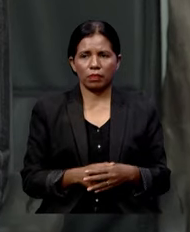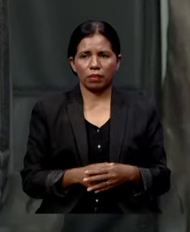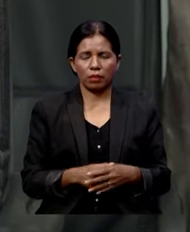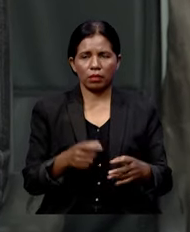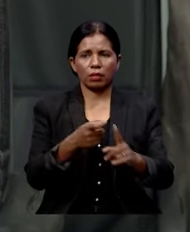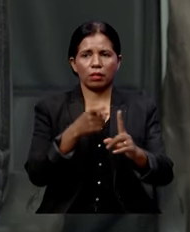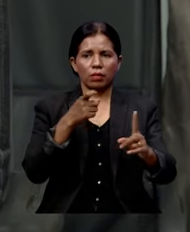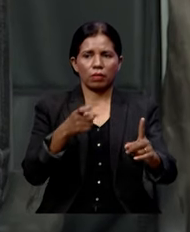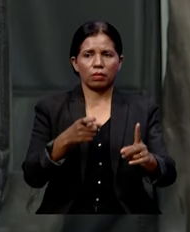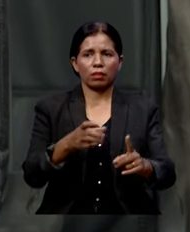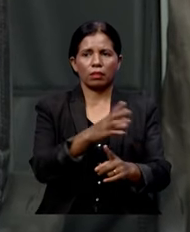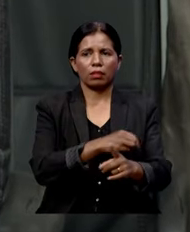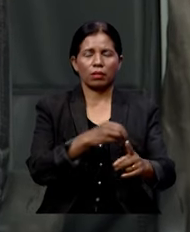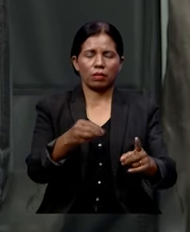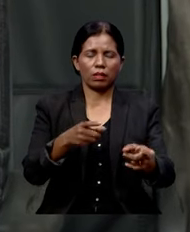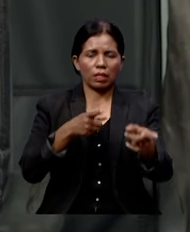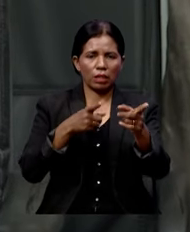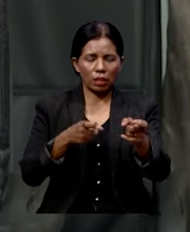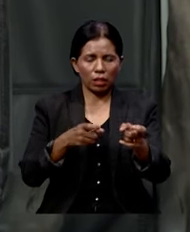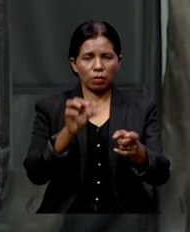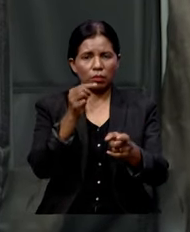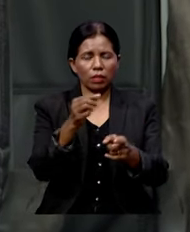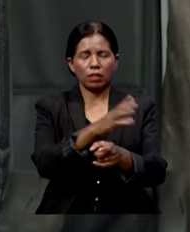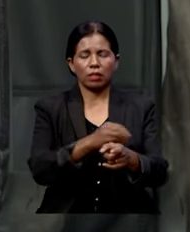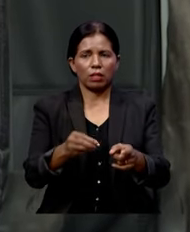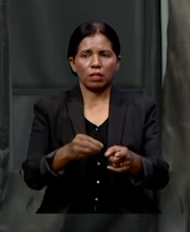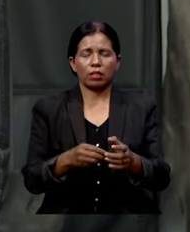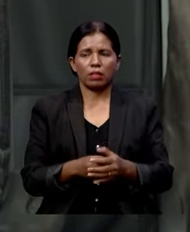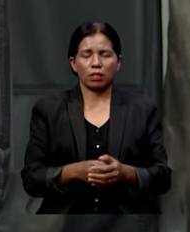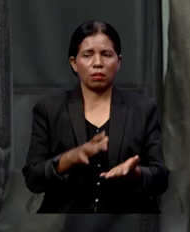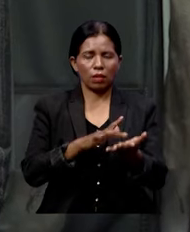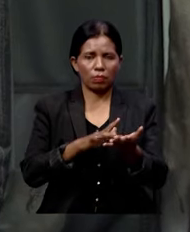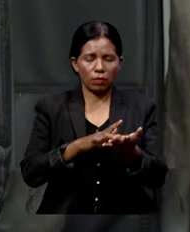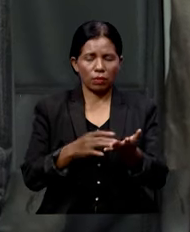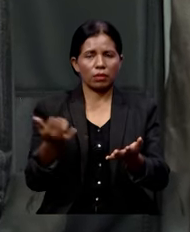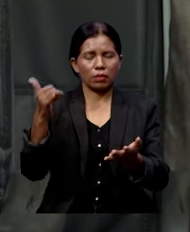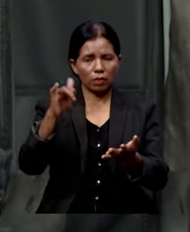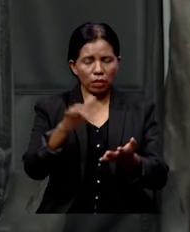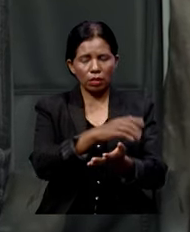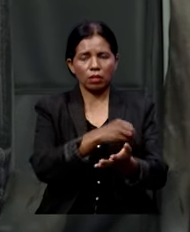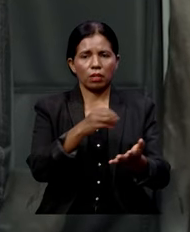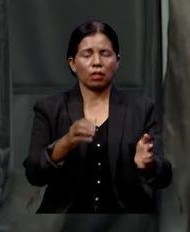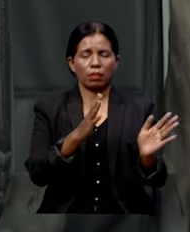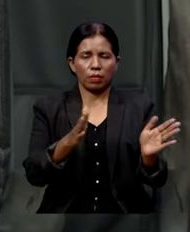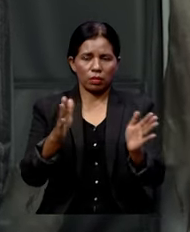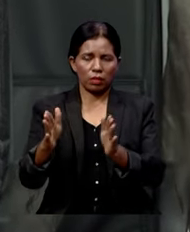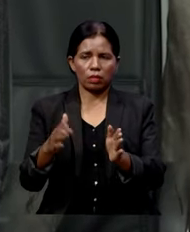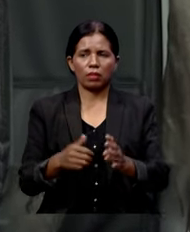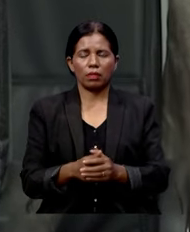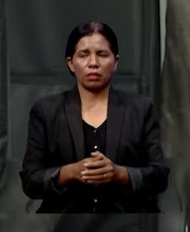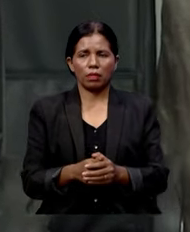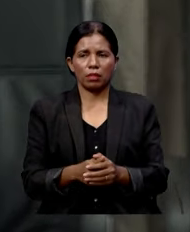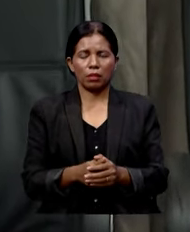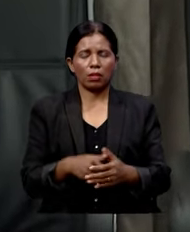lihusi alimen suensir neve mo durante sira konsumi tu ya prosesu lutanaru kita ne enta wi buat